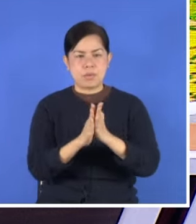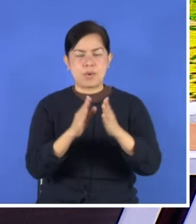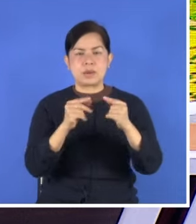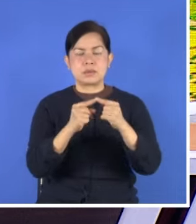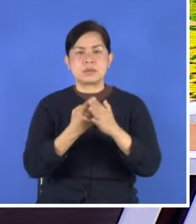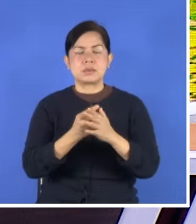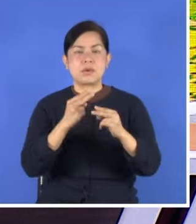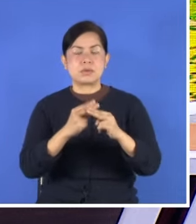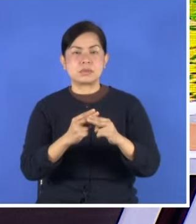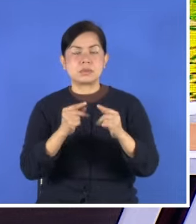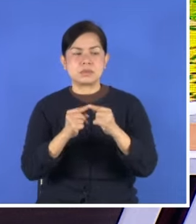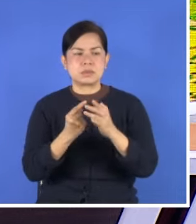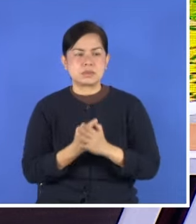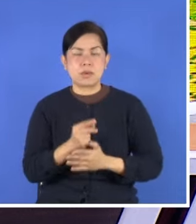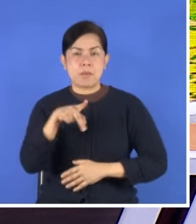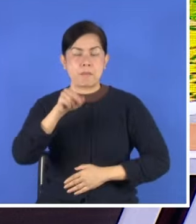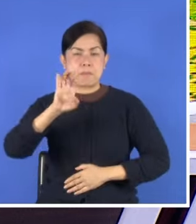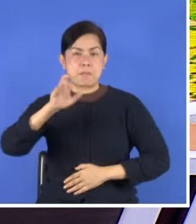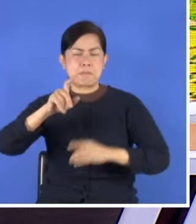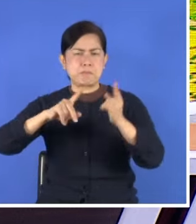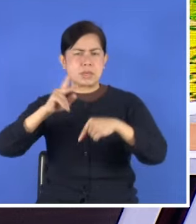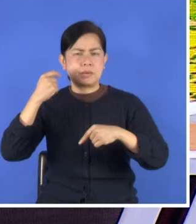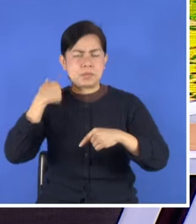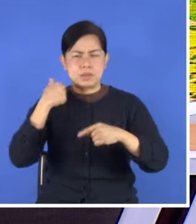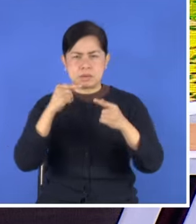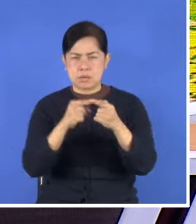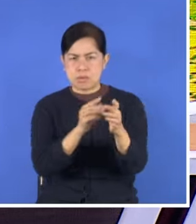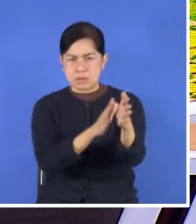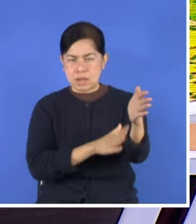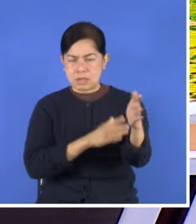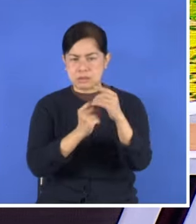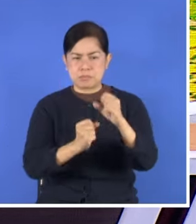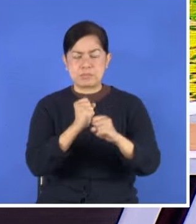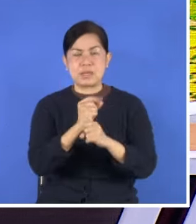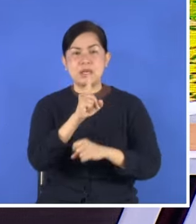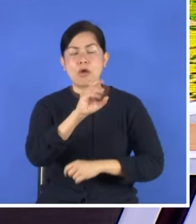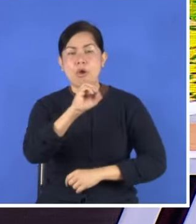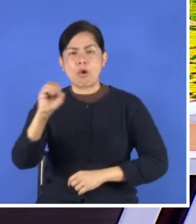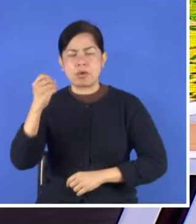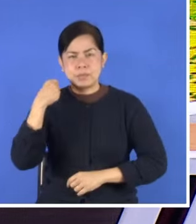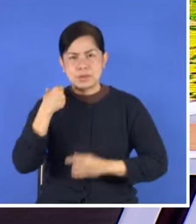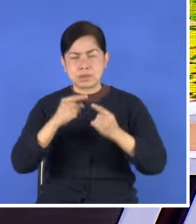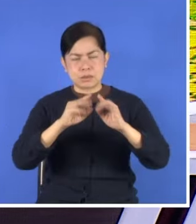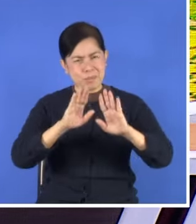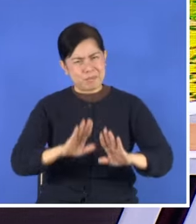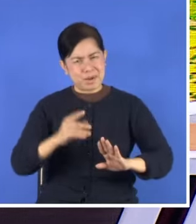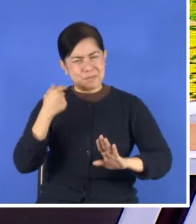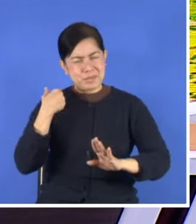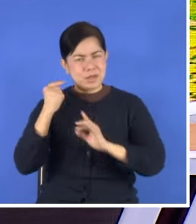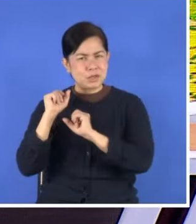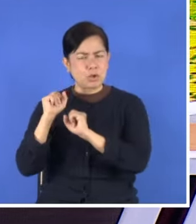เขามีประเพณีสืบทอดดกันมามากกว่า100ปีจ้ะประเพณีแห่ไอ้ห้าว